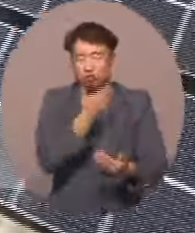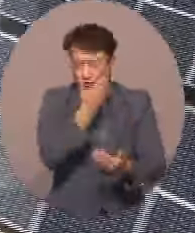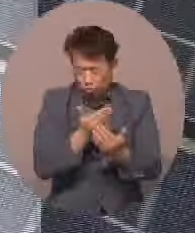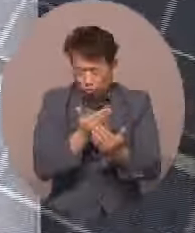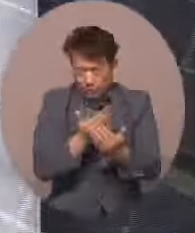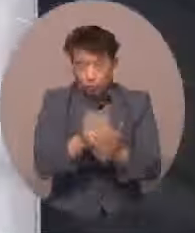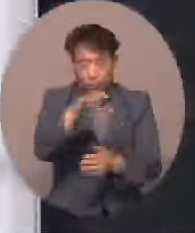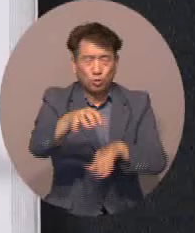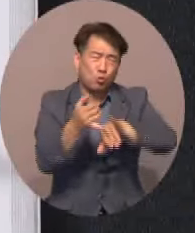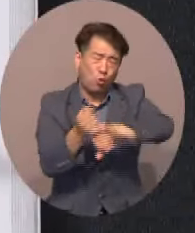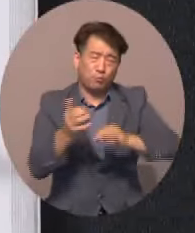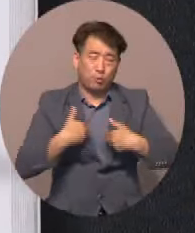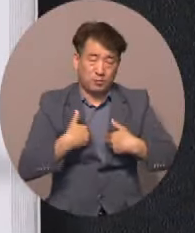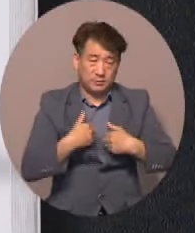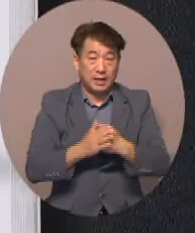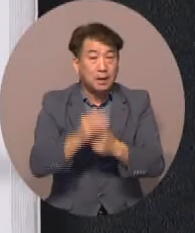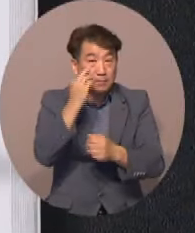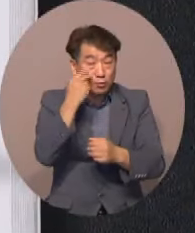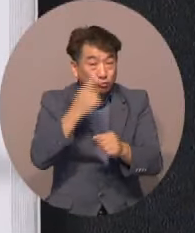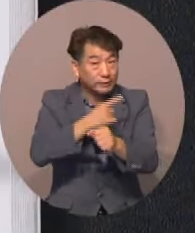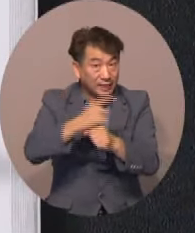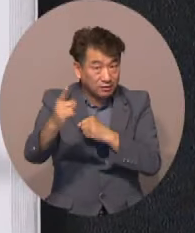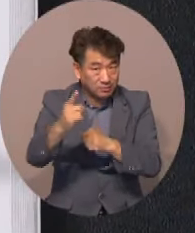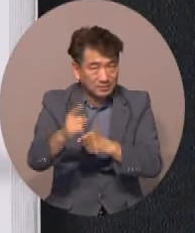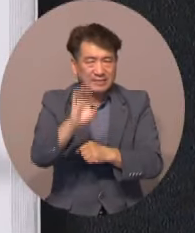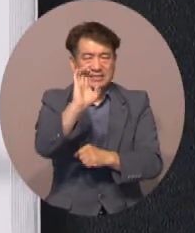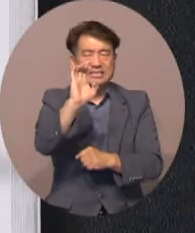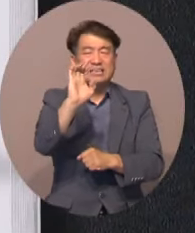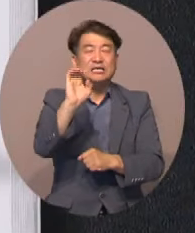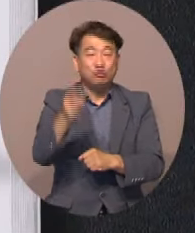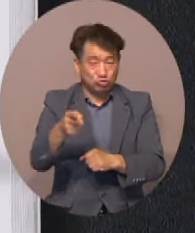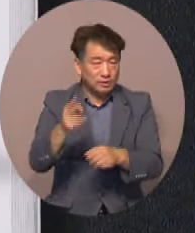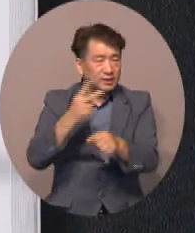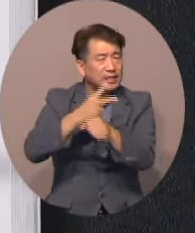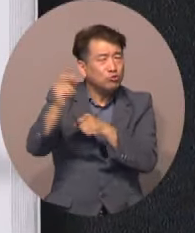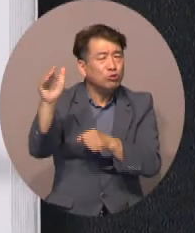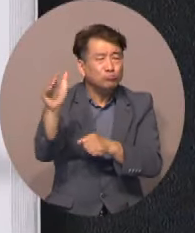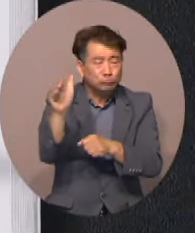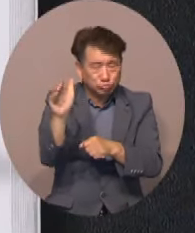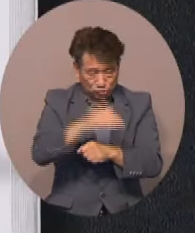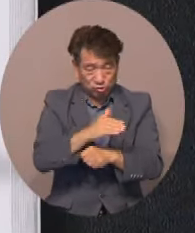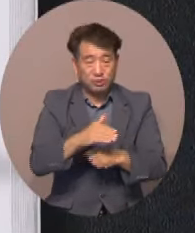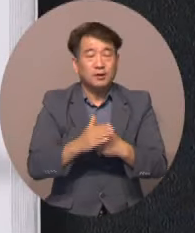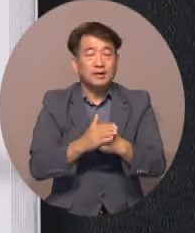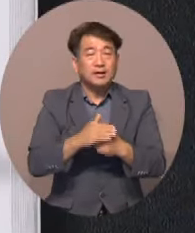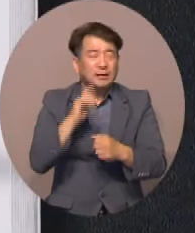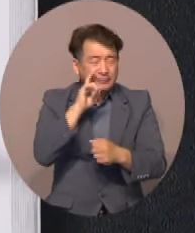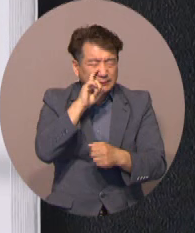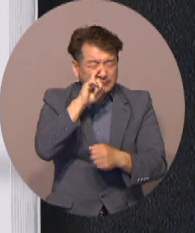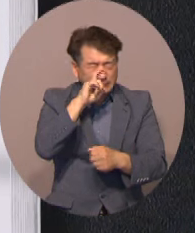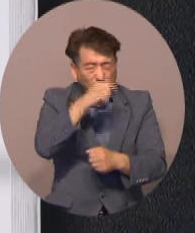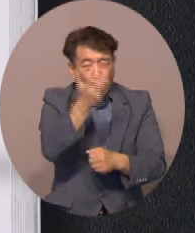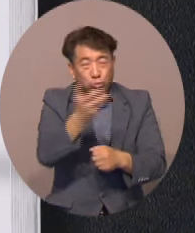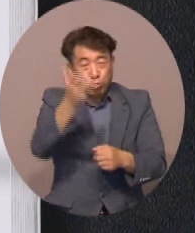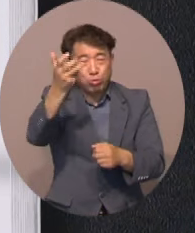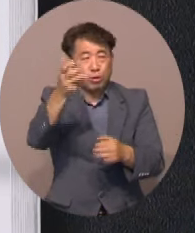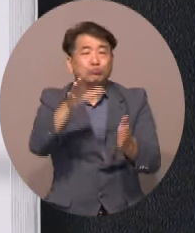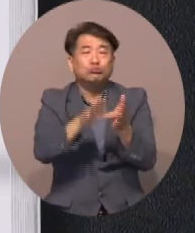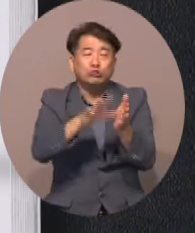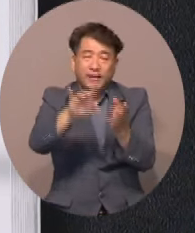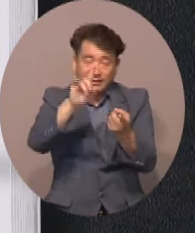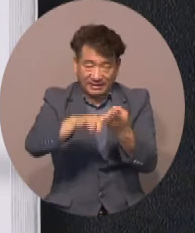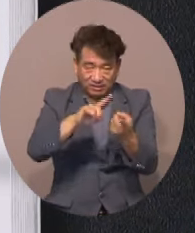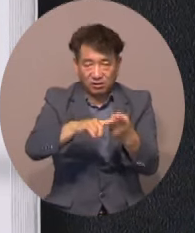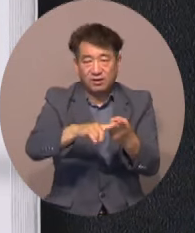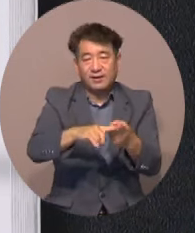과정입니다. 실제 미국은 내년, EU는 내후년부터 탄소 배출량이 높거나 일정 기준을 넘긴 수입 제품에